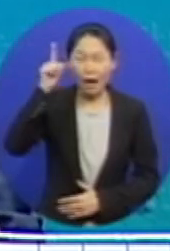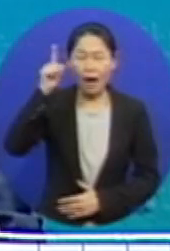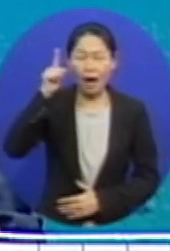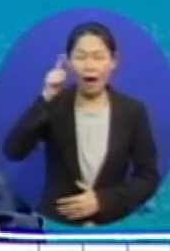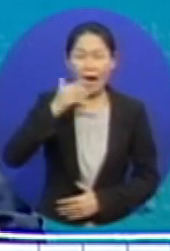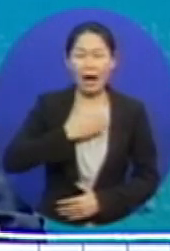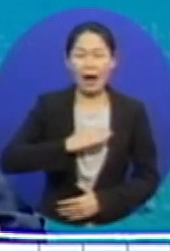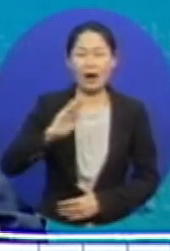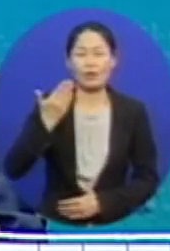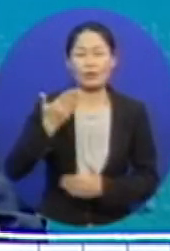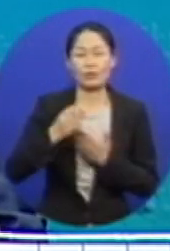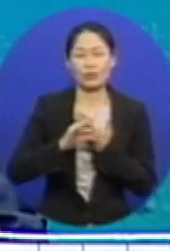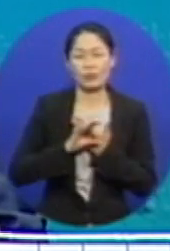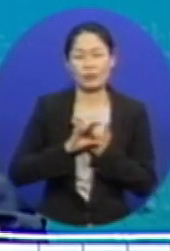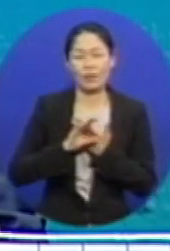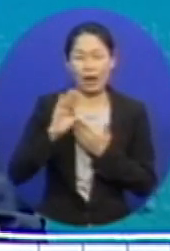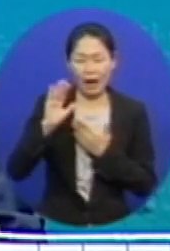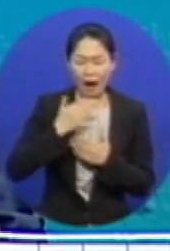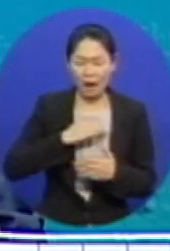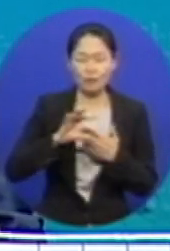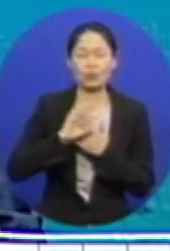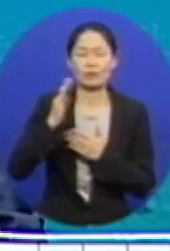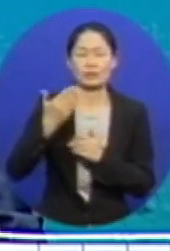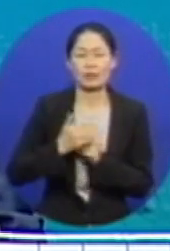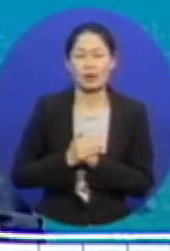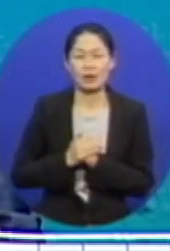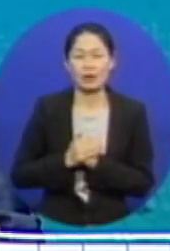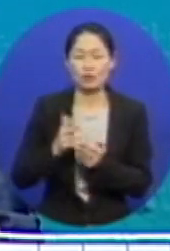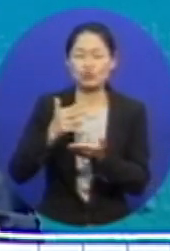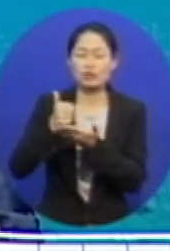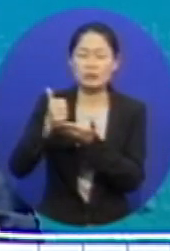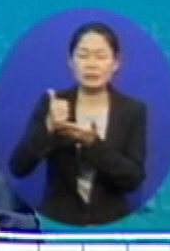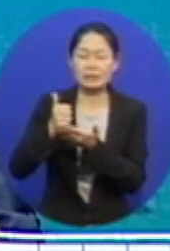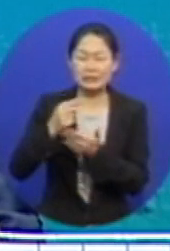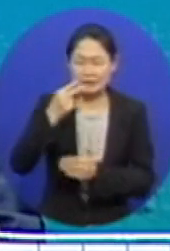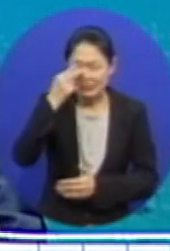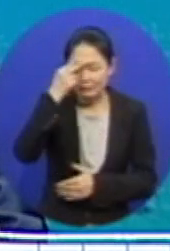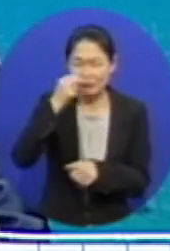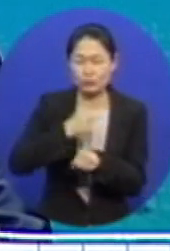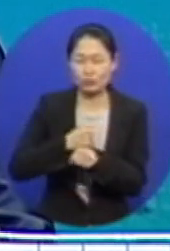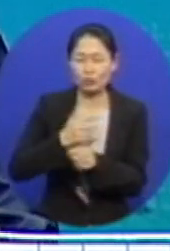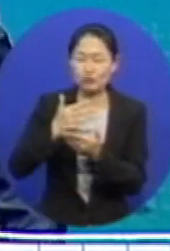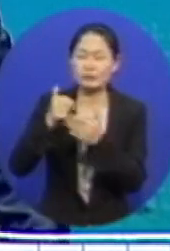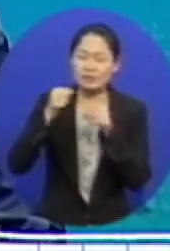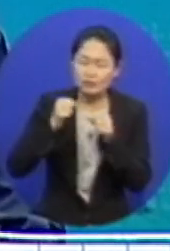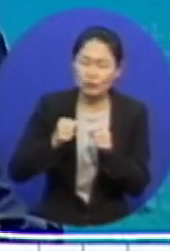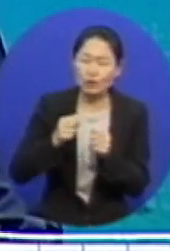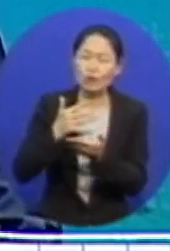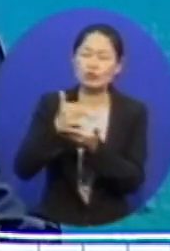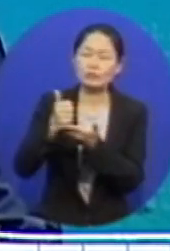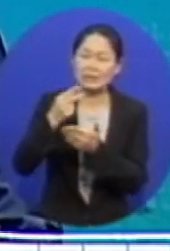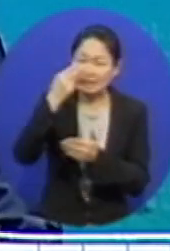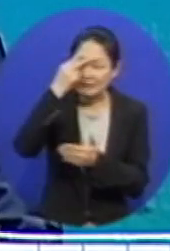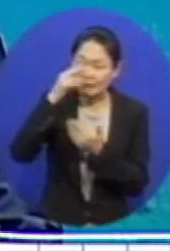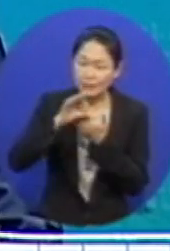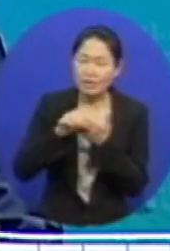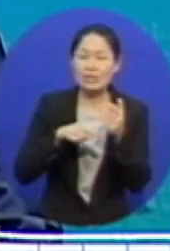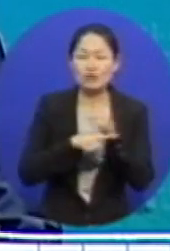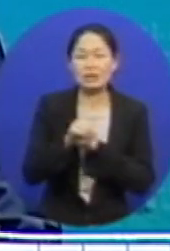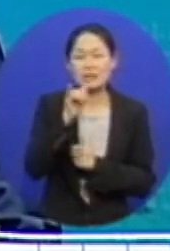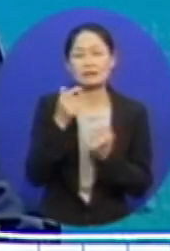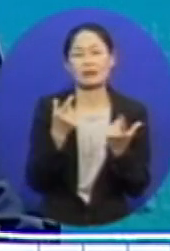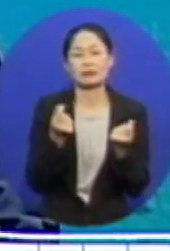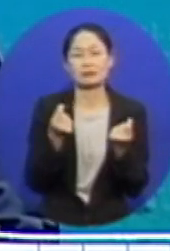돼요 주님 이시군요 주님이 근심 하시는 거군요 주님이 근심 하시면 까닭에 있지